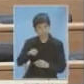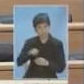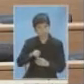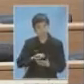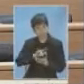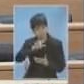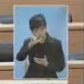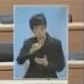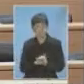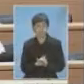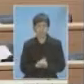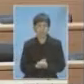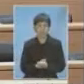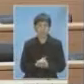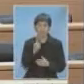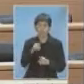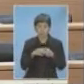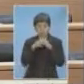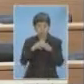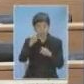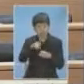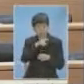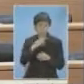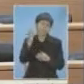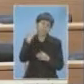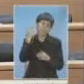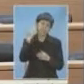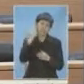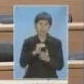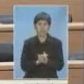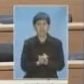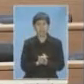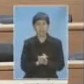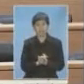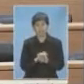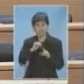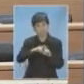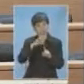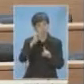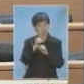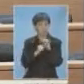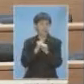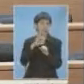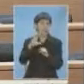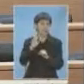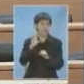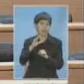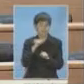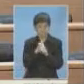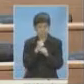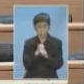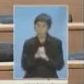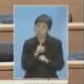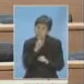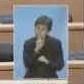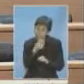ฮะทัวร์อังกฤษเนี่ยเกิดขึ้นตั้งแต่ปลายประมาณกันยายนปี55ทางกิจการสภาสอบ